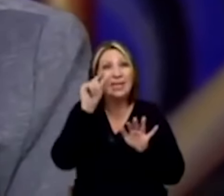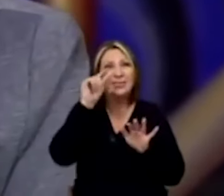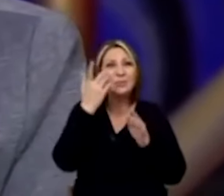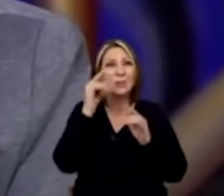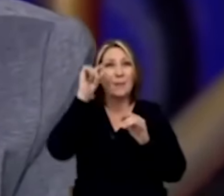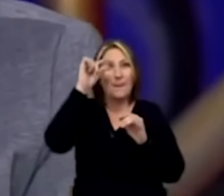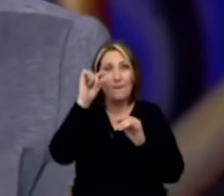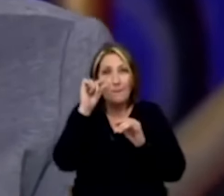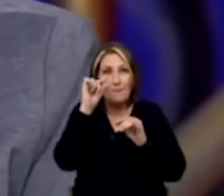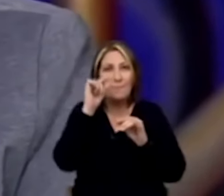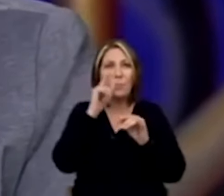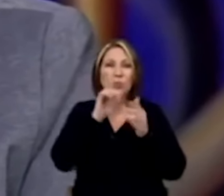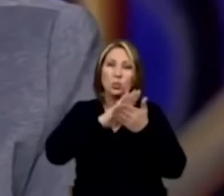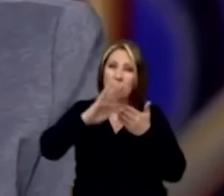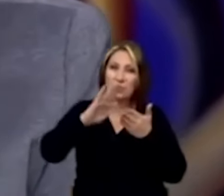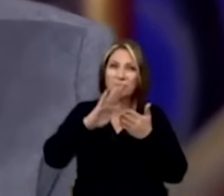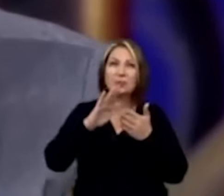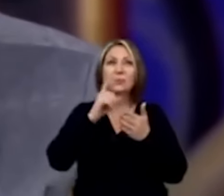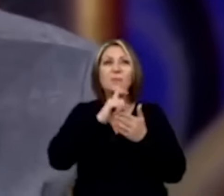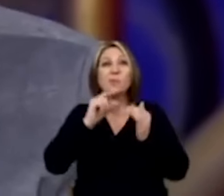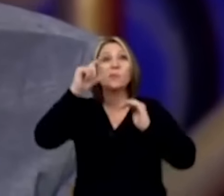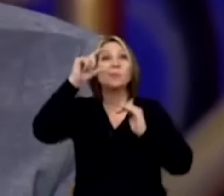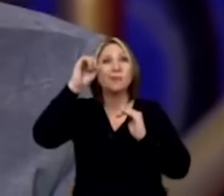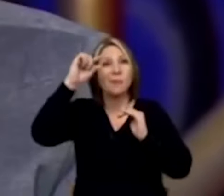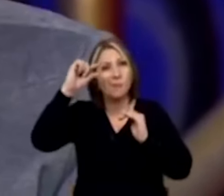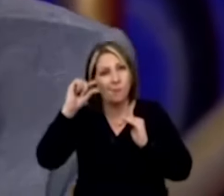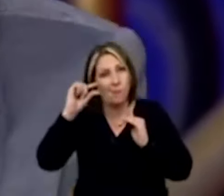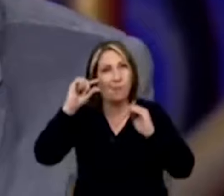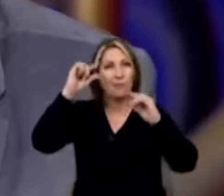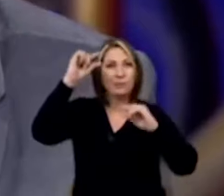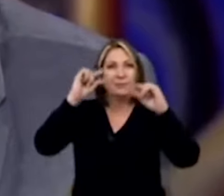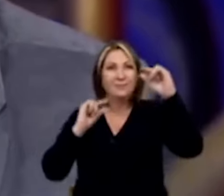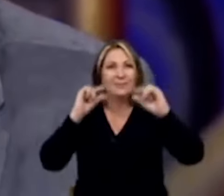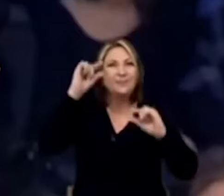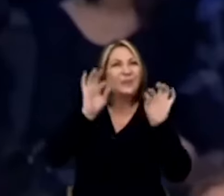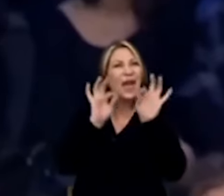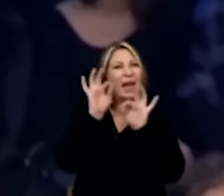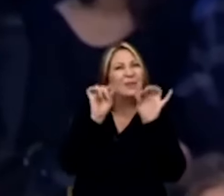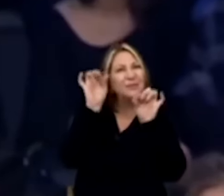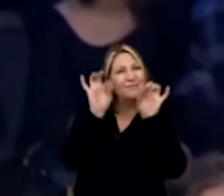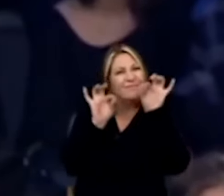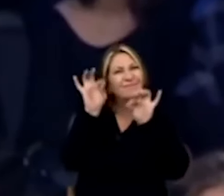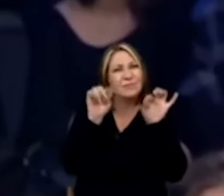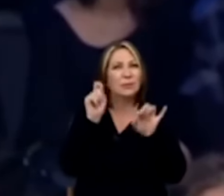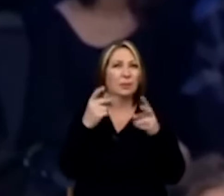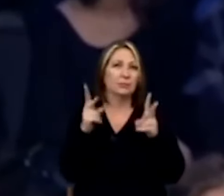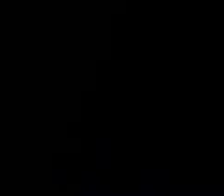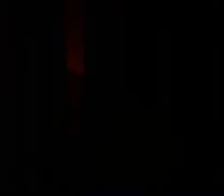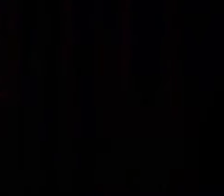ses pes basmıştır. Onu düzeltir. Yani çok frekansı küçük yukarı çıkarır. Entonasyon problemleri. Tiz basmıştır, onu aşağı indirir. Öyle bir şey yani.